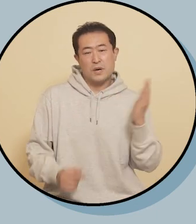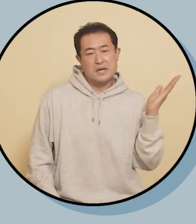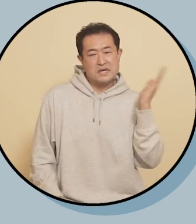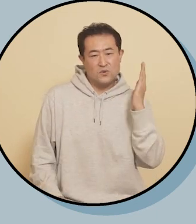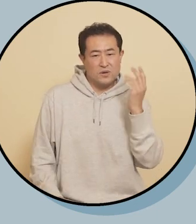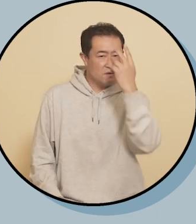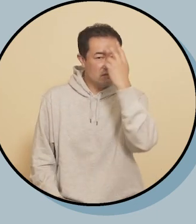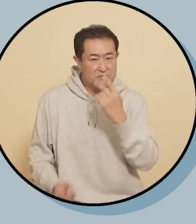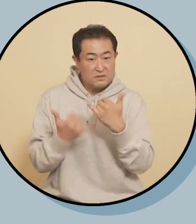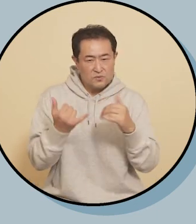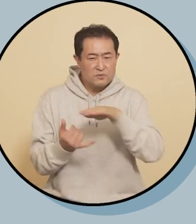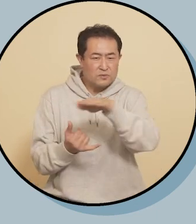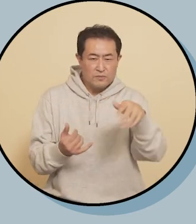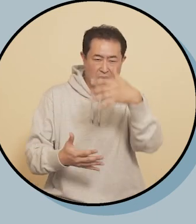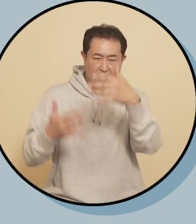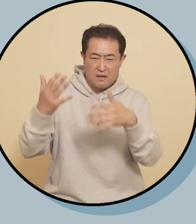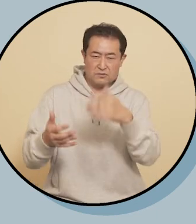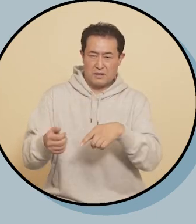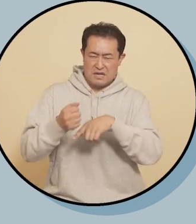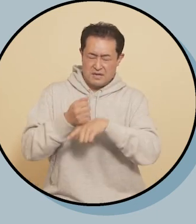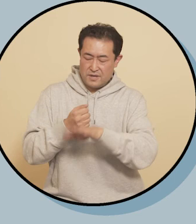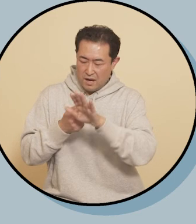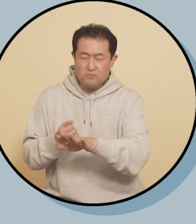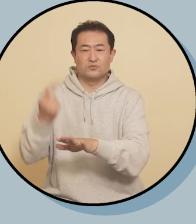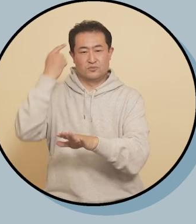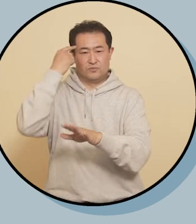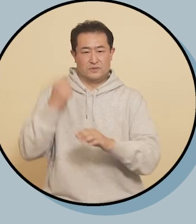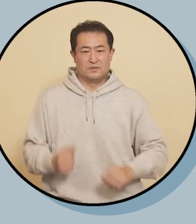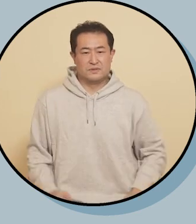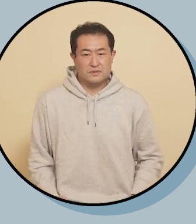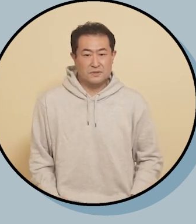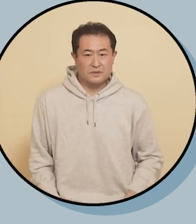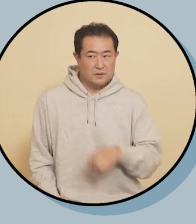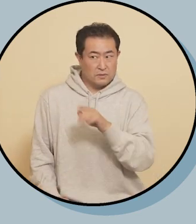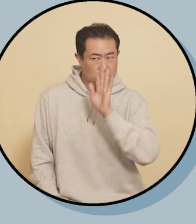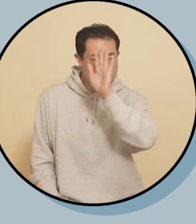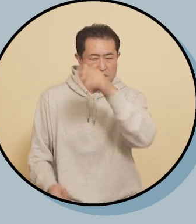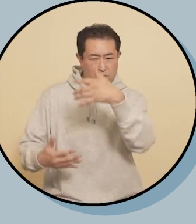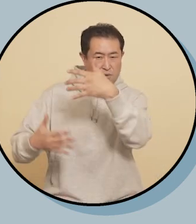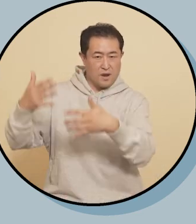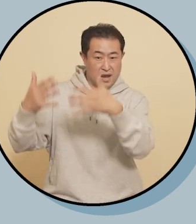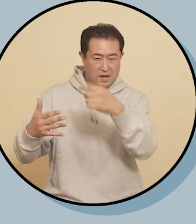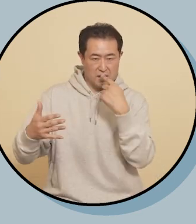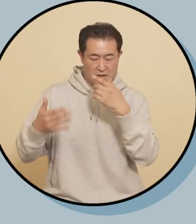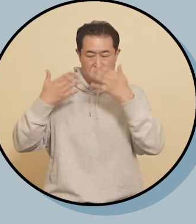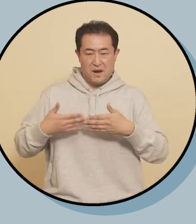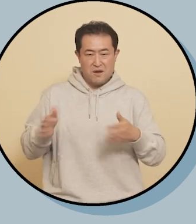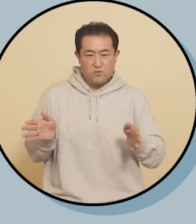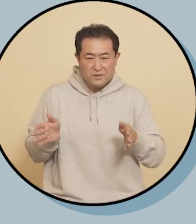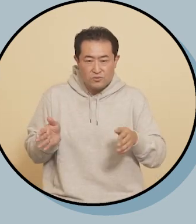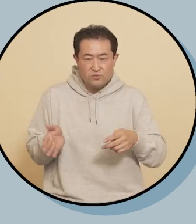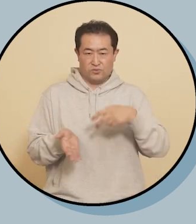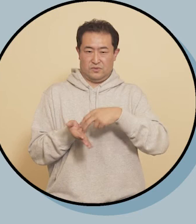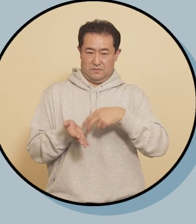んだというふうに思ったんですねそのことはやっぱりこれからもずっと公の映画は僕はそのバリアフリー化する立場です